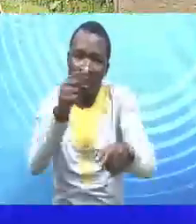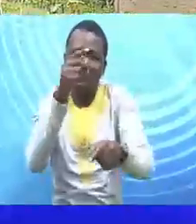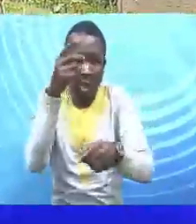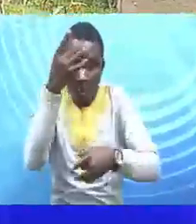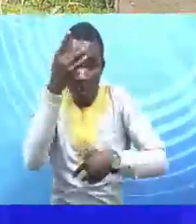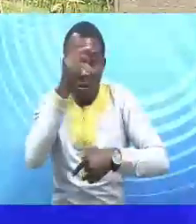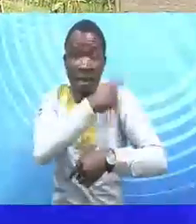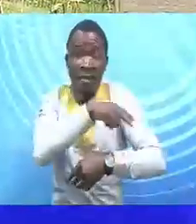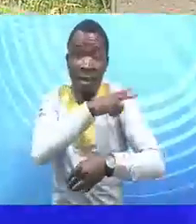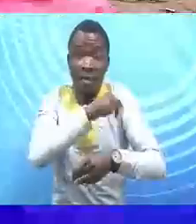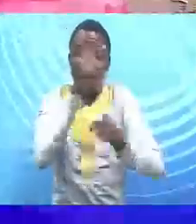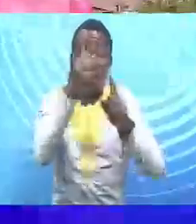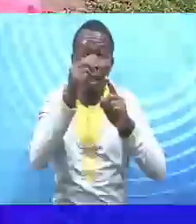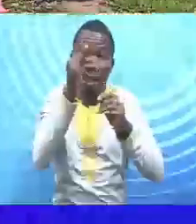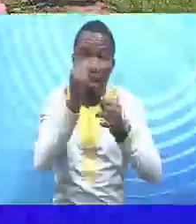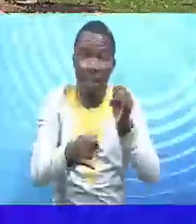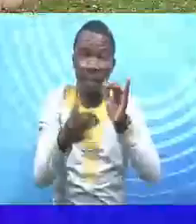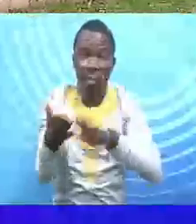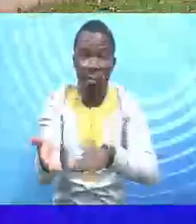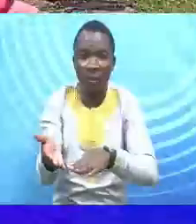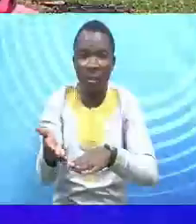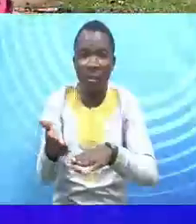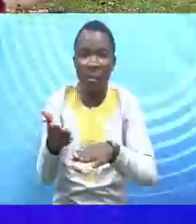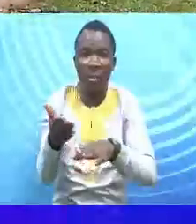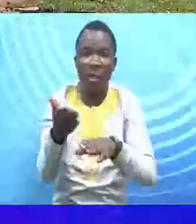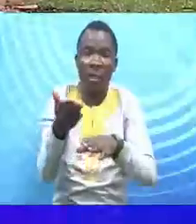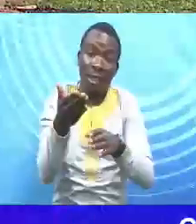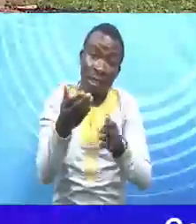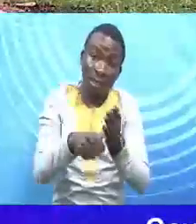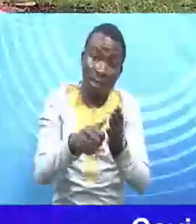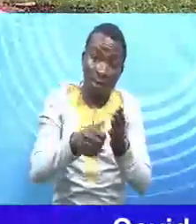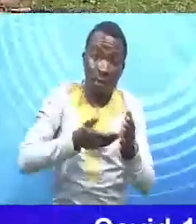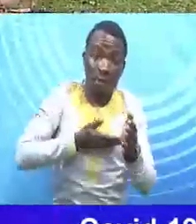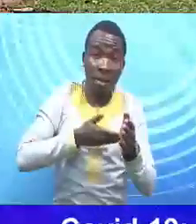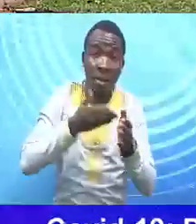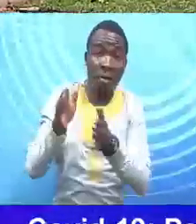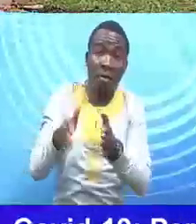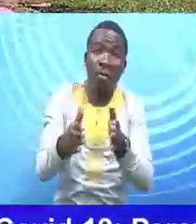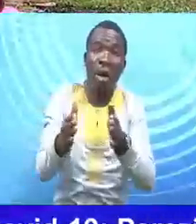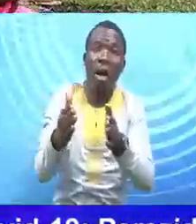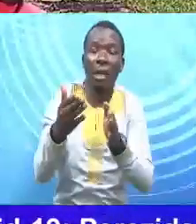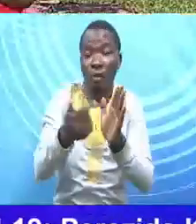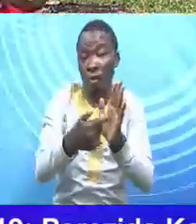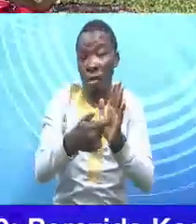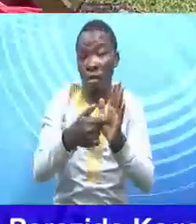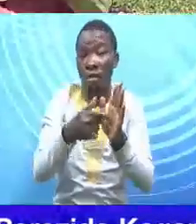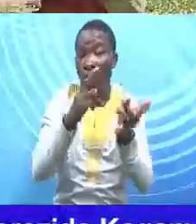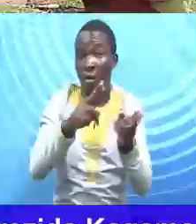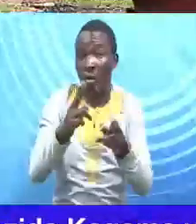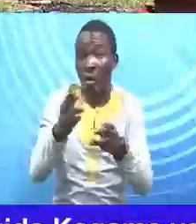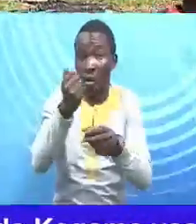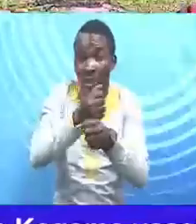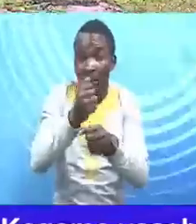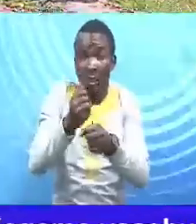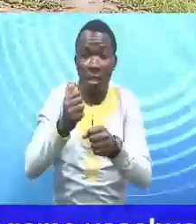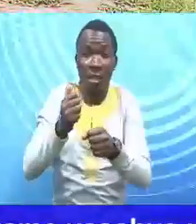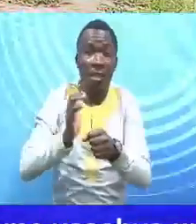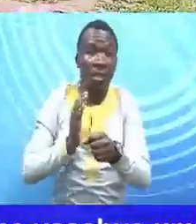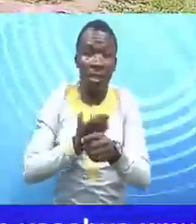kuba batagira umuhanda. Kuba nta muhanda dufite ni urugero nk'umuntu nk'ubu ngubu twebwe imyuga idutunze ni ukubumba itafari ni